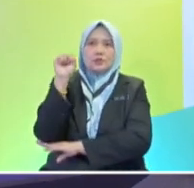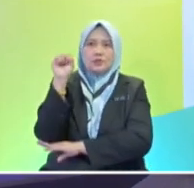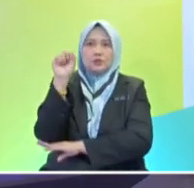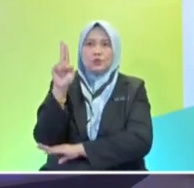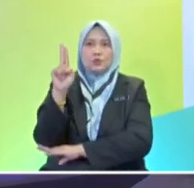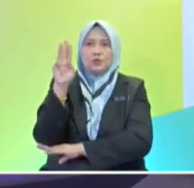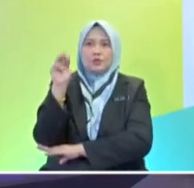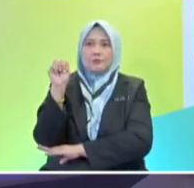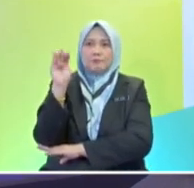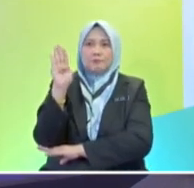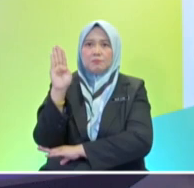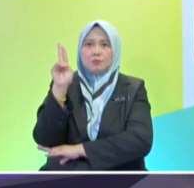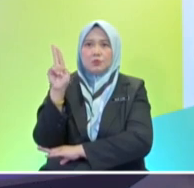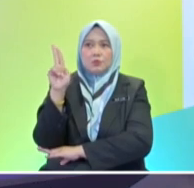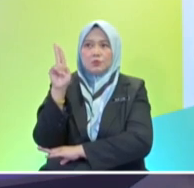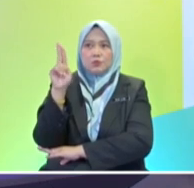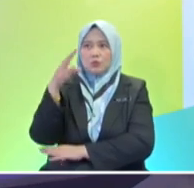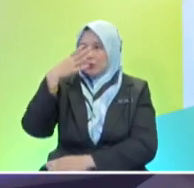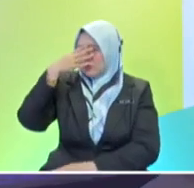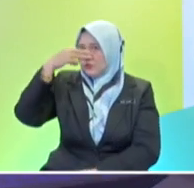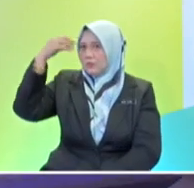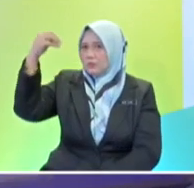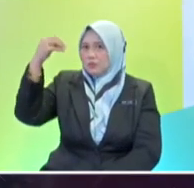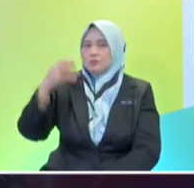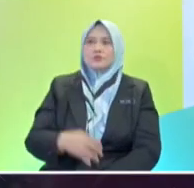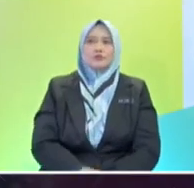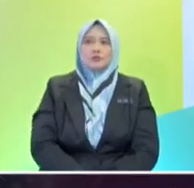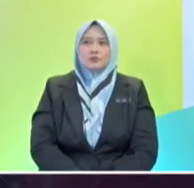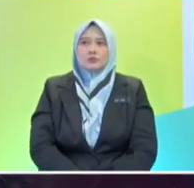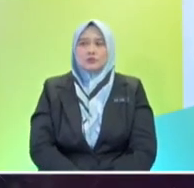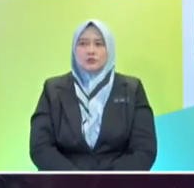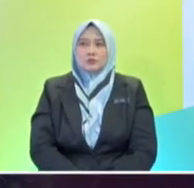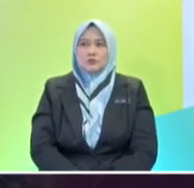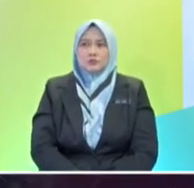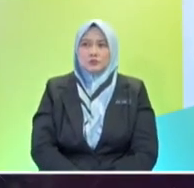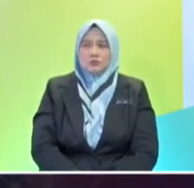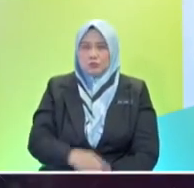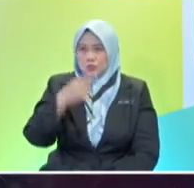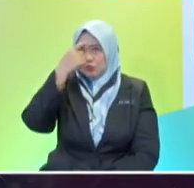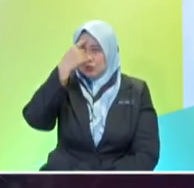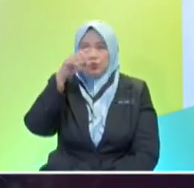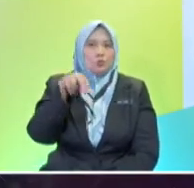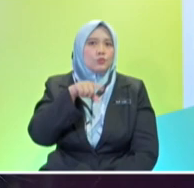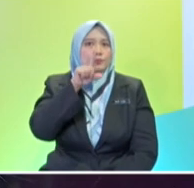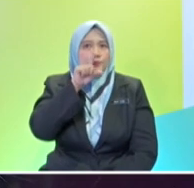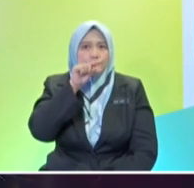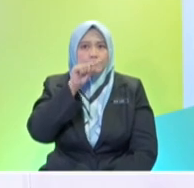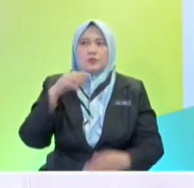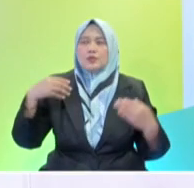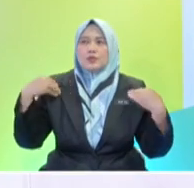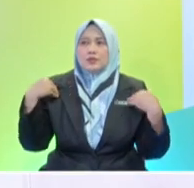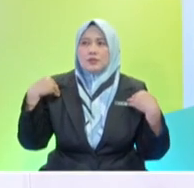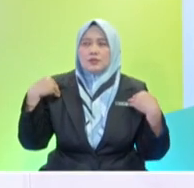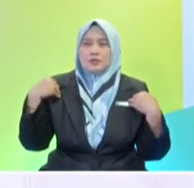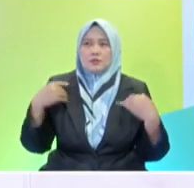Mira. Sumbu. Okay. Baiklah, ada lagi di atas ni. Kalau untuk burung pula, burung